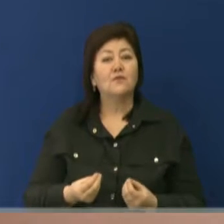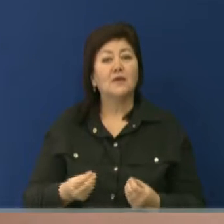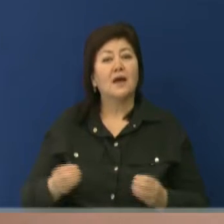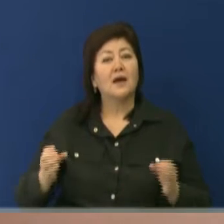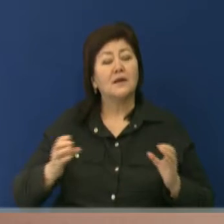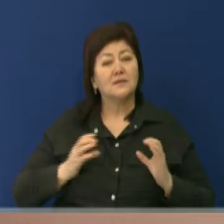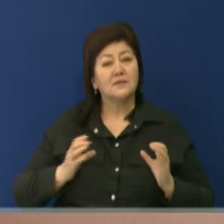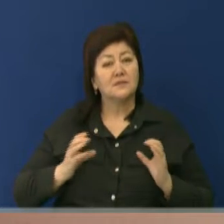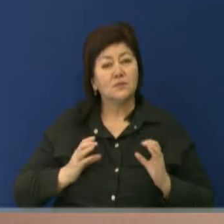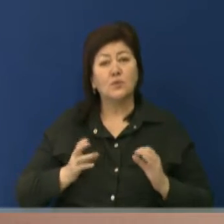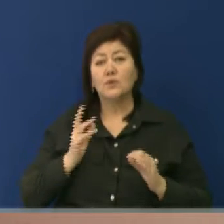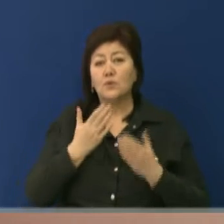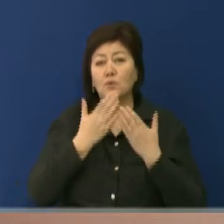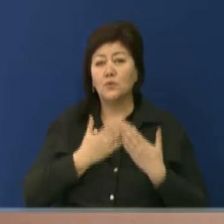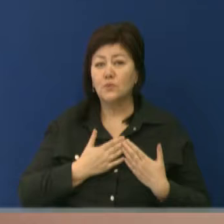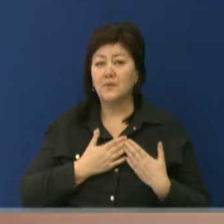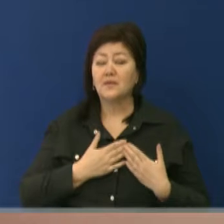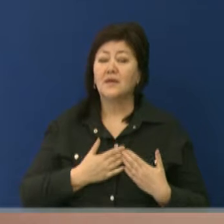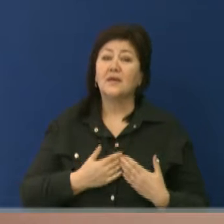үшін бір-бірімізге алғыс айтамыз.